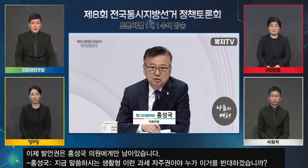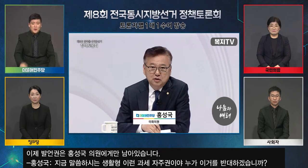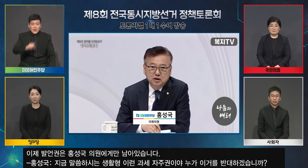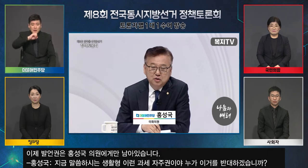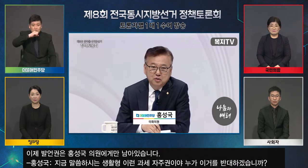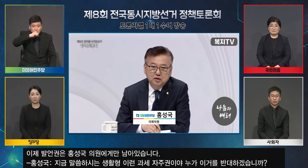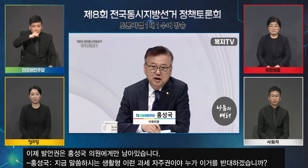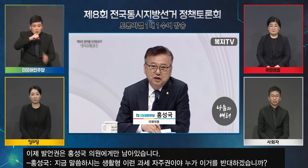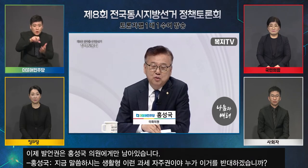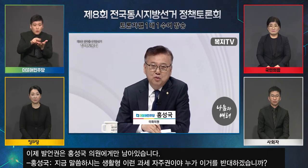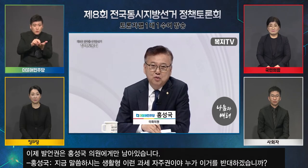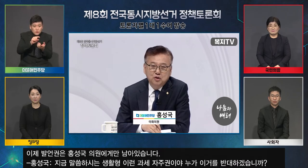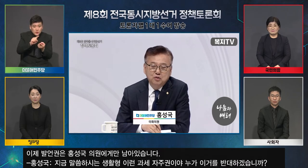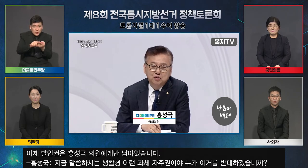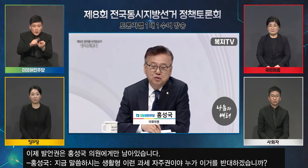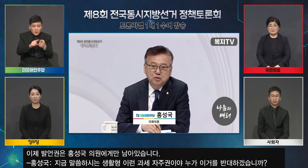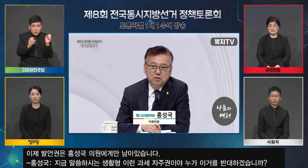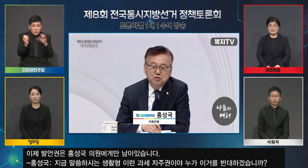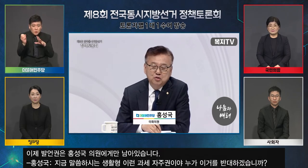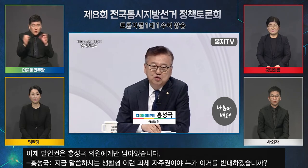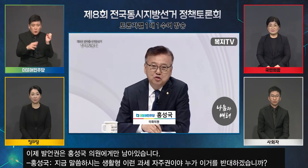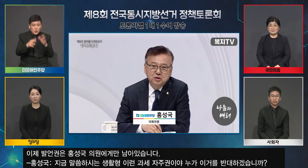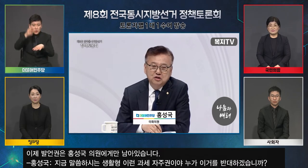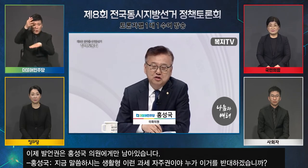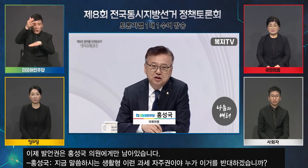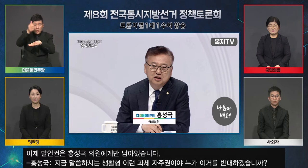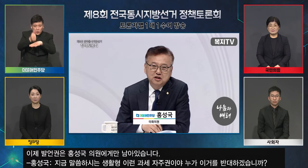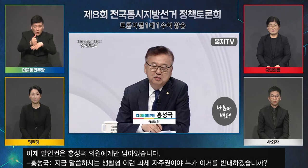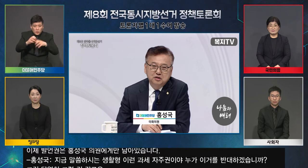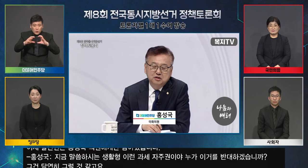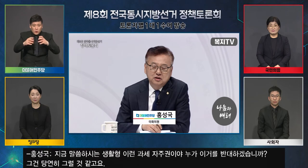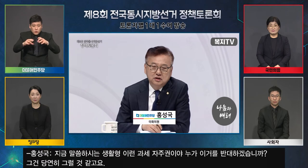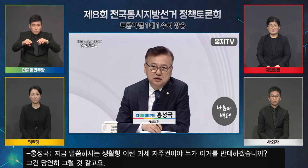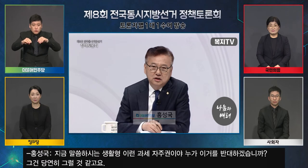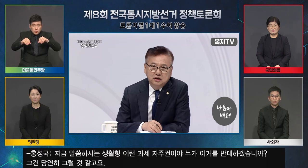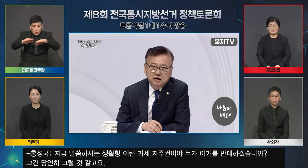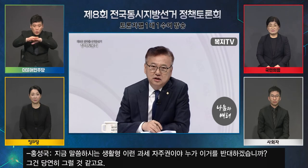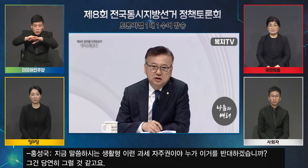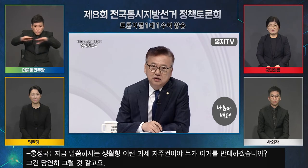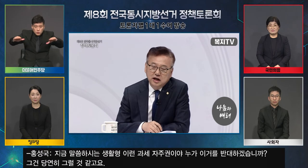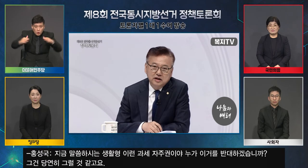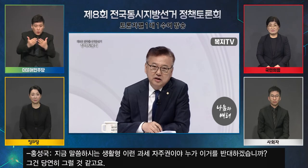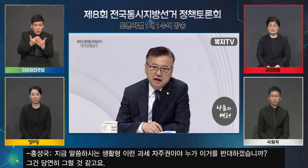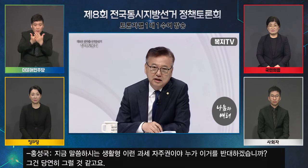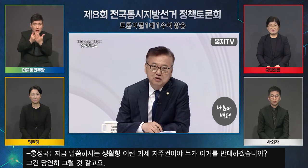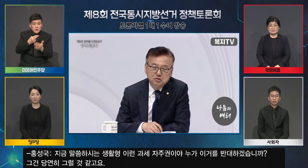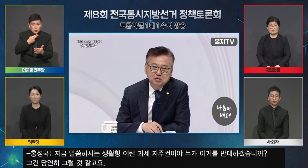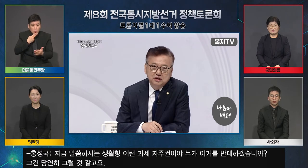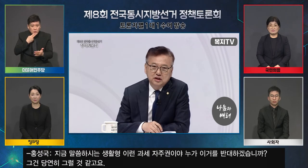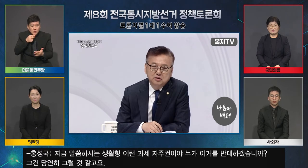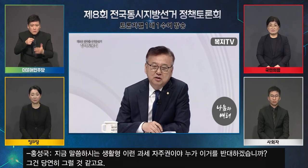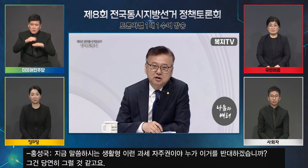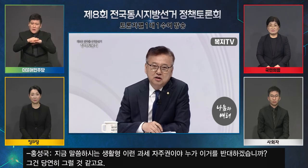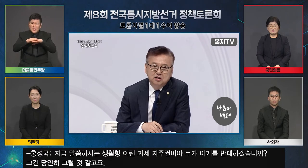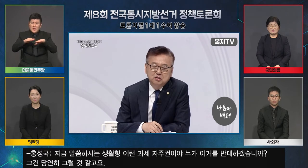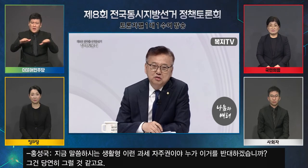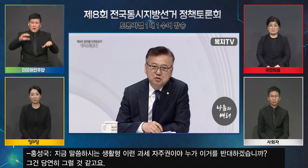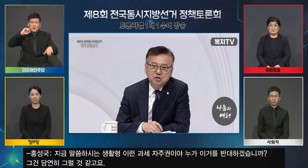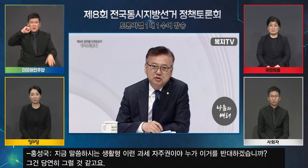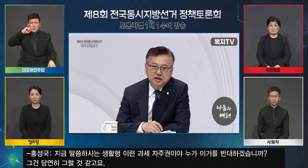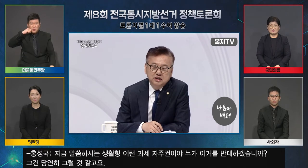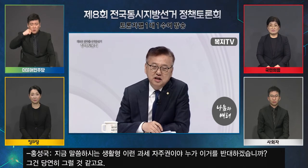오랜 토론을 해도 결론적으로 국토균형발전이 안 되면 이거는 해결이 안 되는 부분인데요.